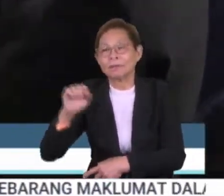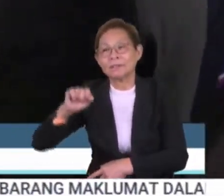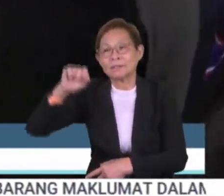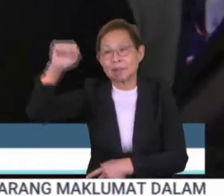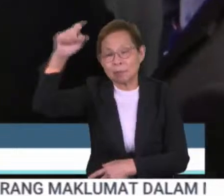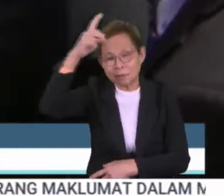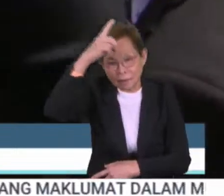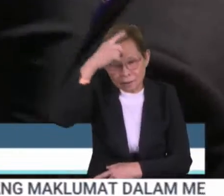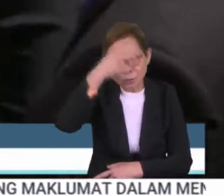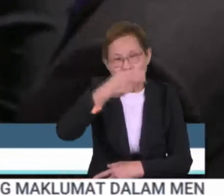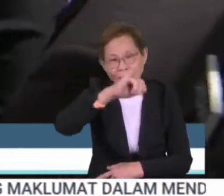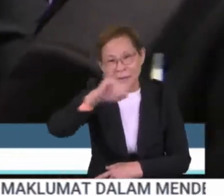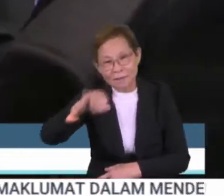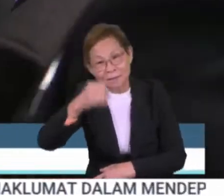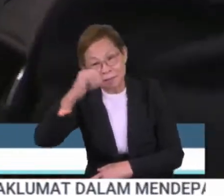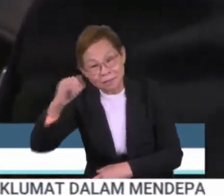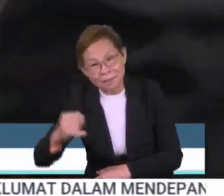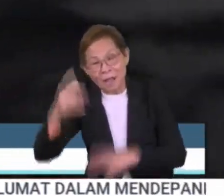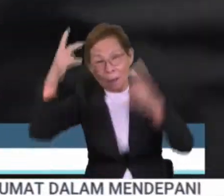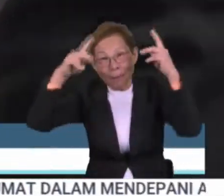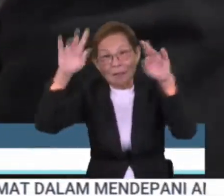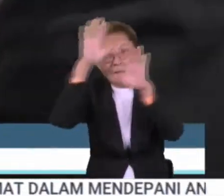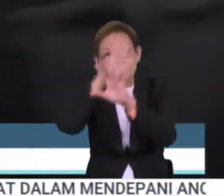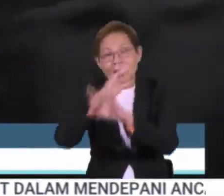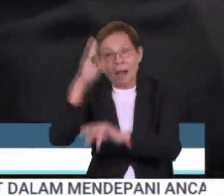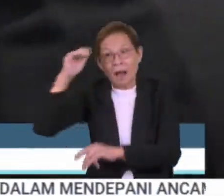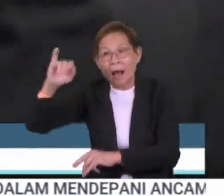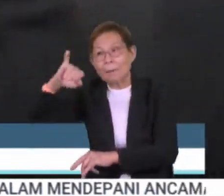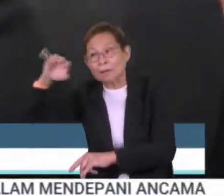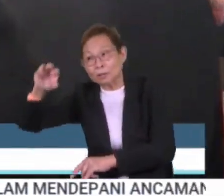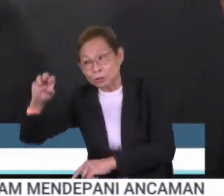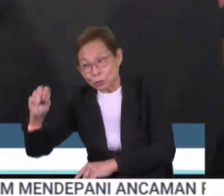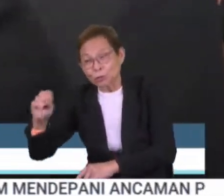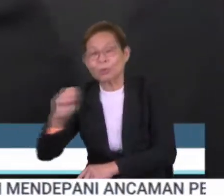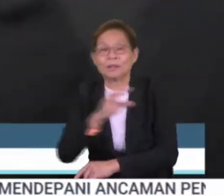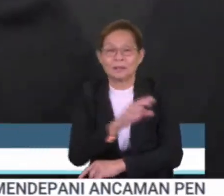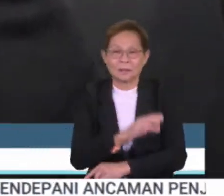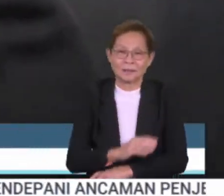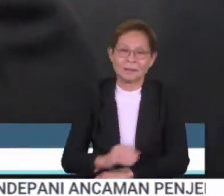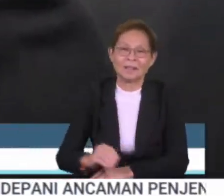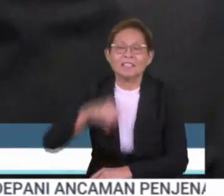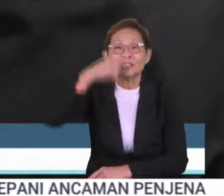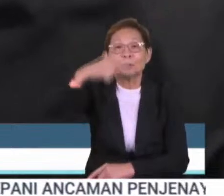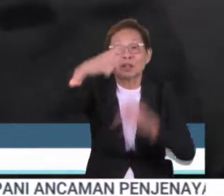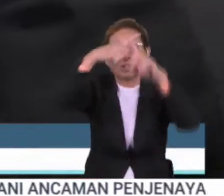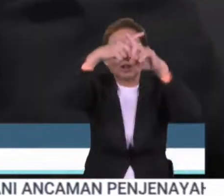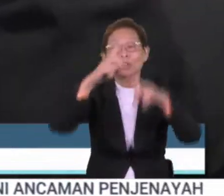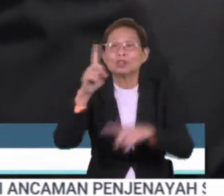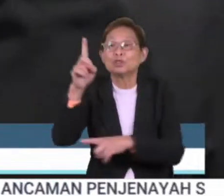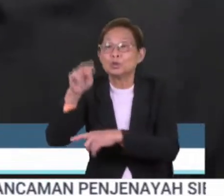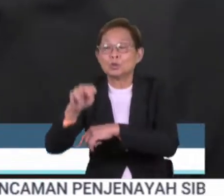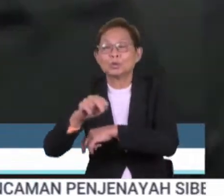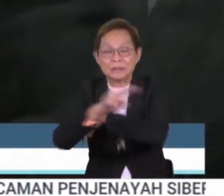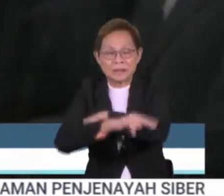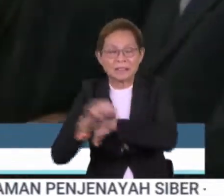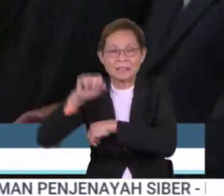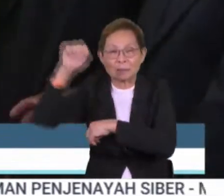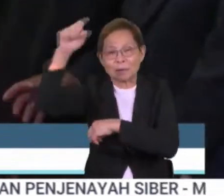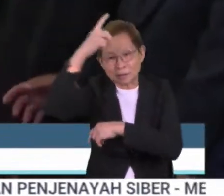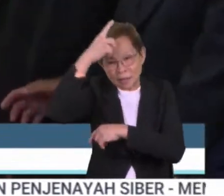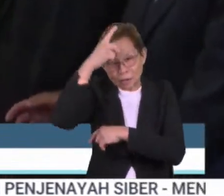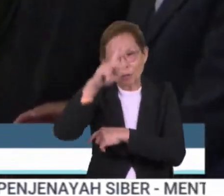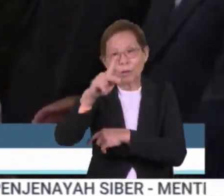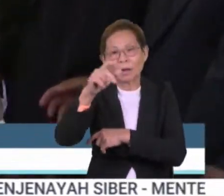Sabah Datuk Seri Haji Jin Nor, Premier Sarawak Tan Seri Abang Johari Tun Openg, Speaker Dewan Undangan Negeri Sabah, Datuk